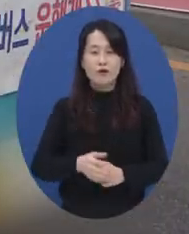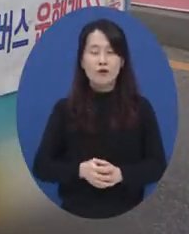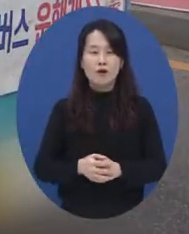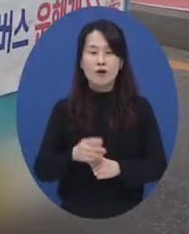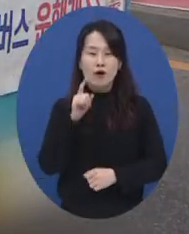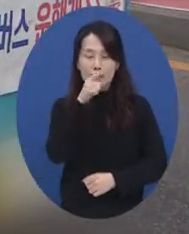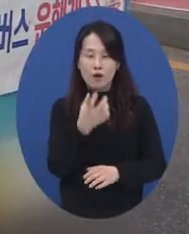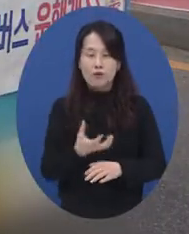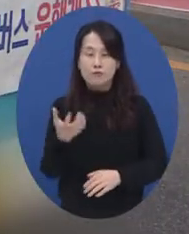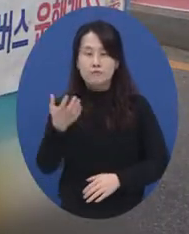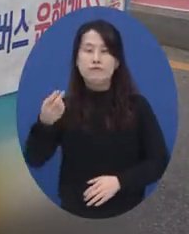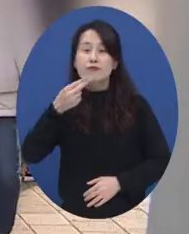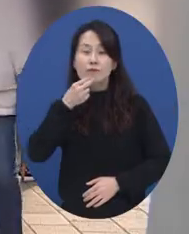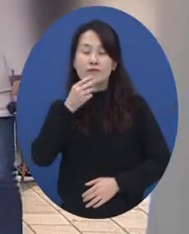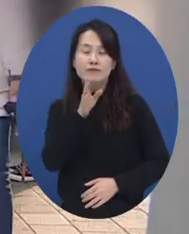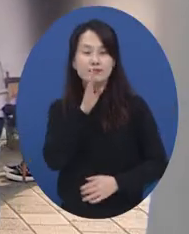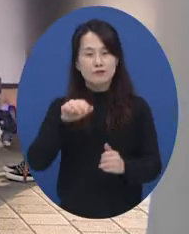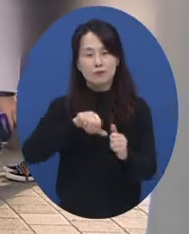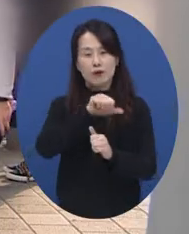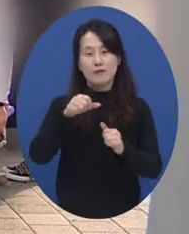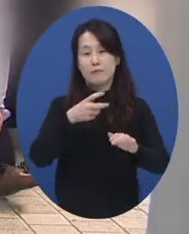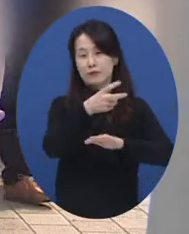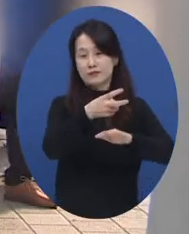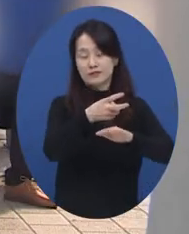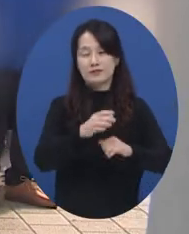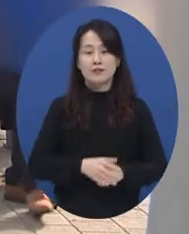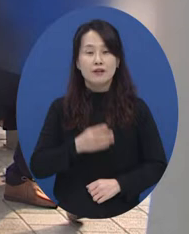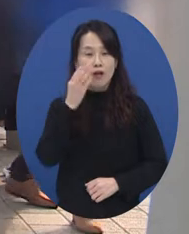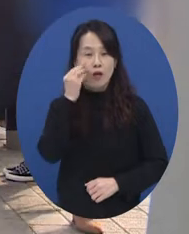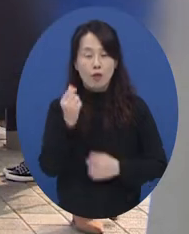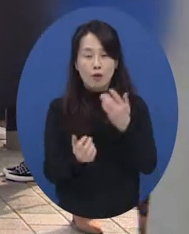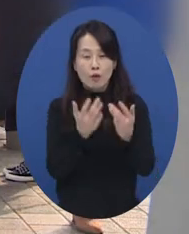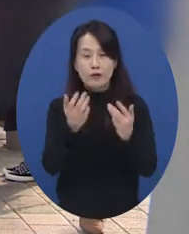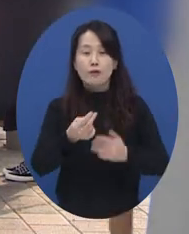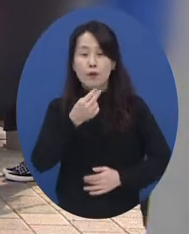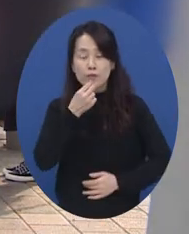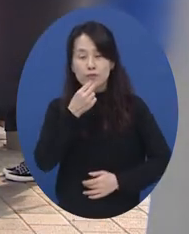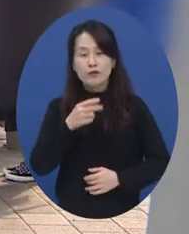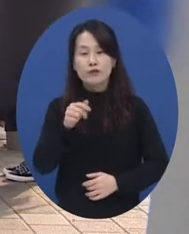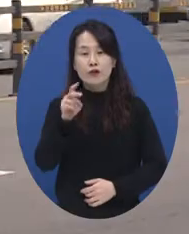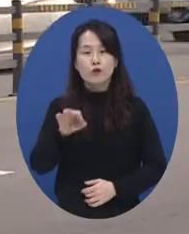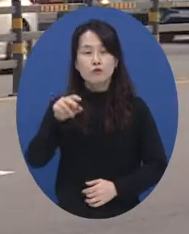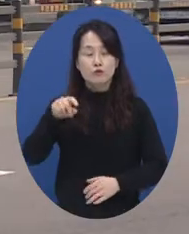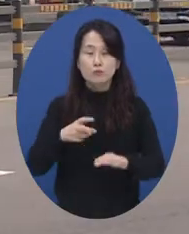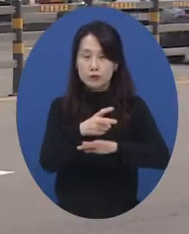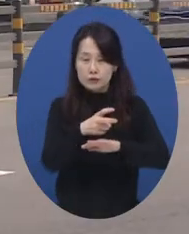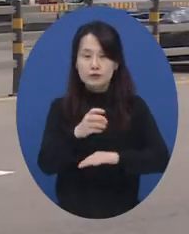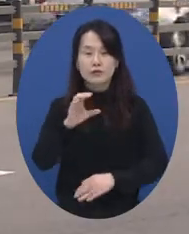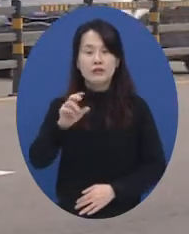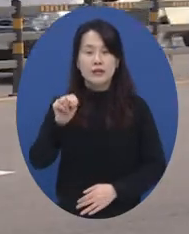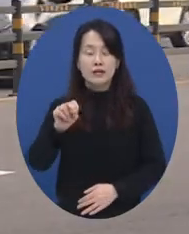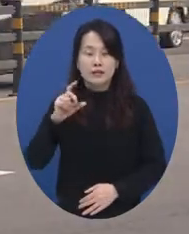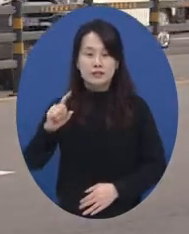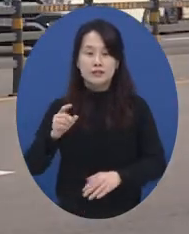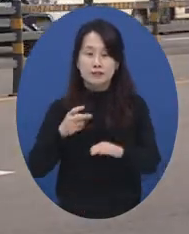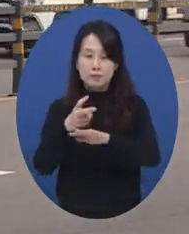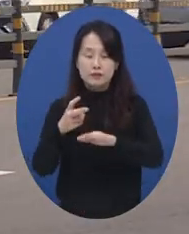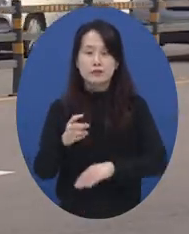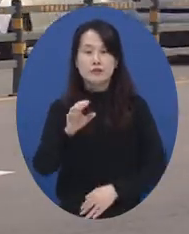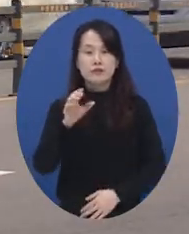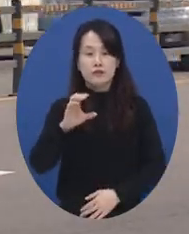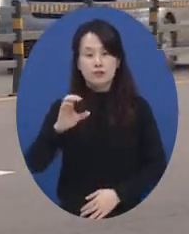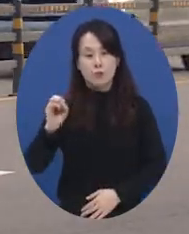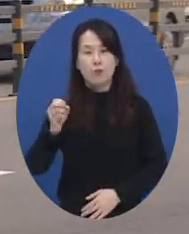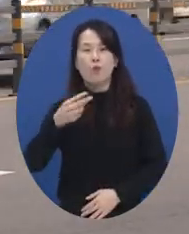없고 무엇보다 매연을 내뿜지 않는 말 그대로 친환경. 연료를 태우지 않아 경유버스는 물론 천연가스인